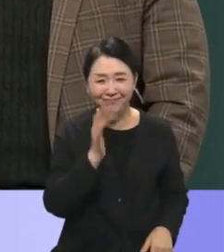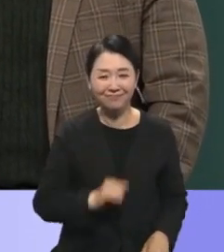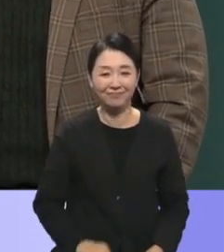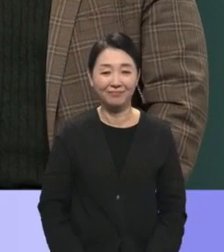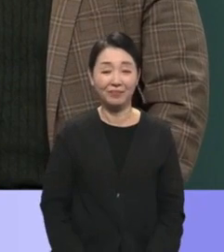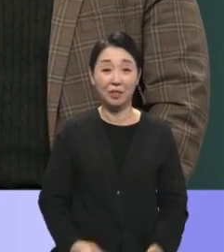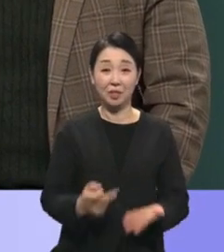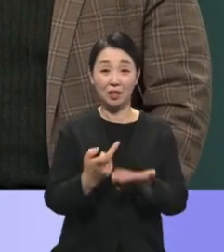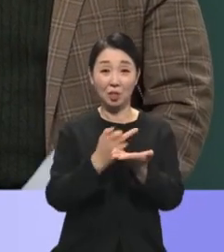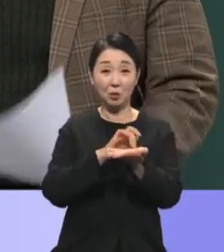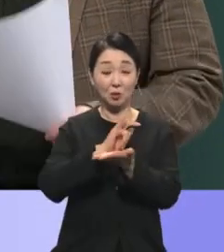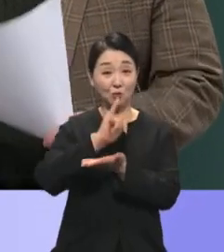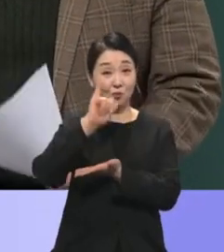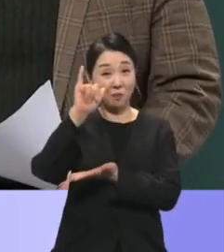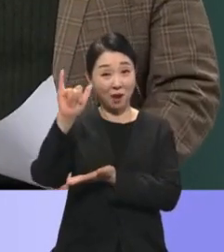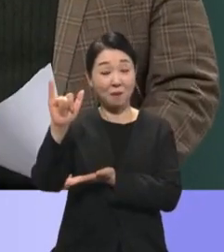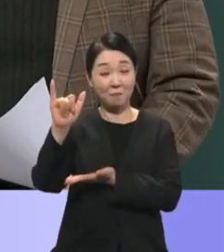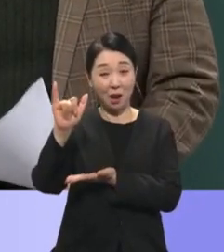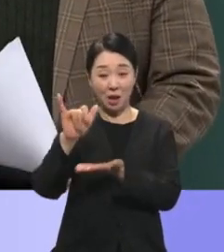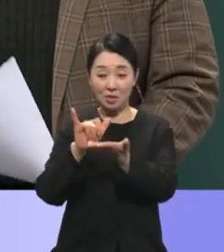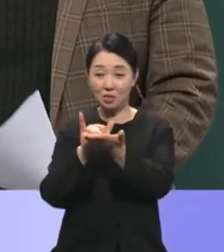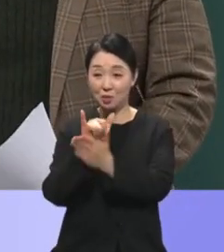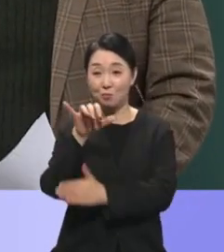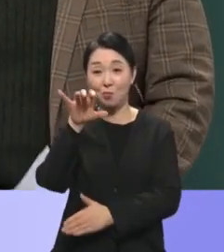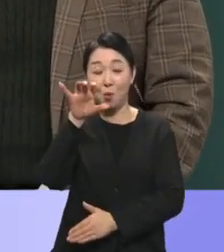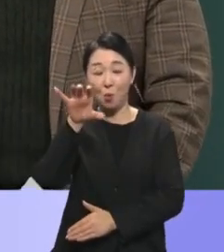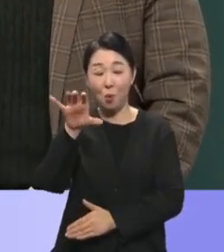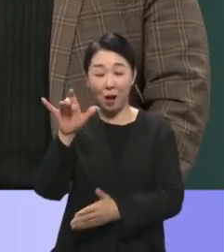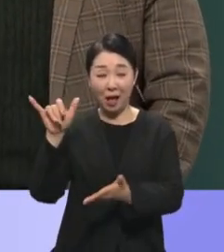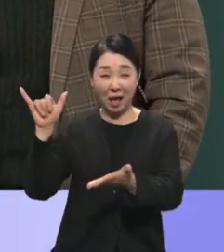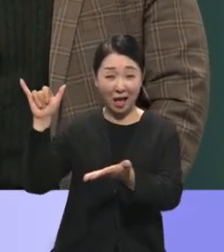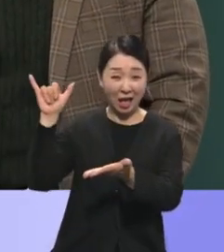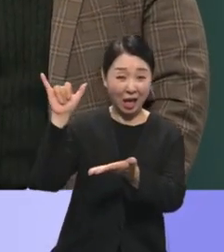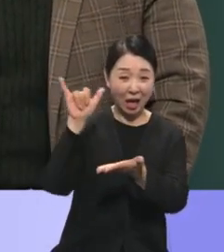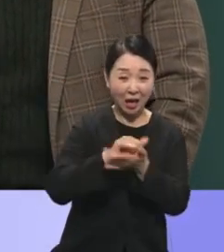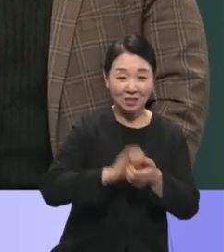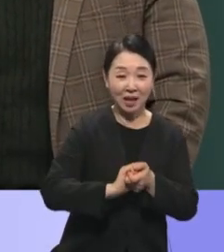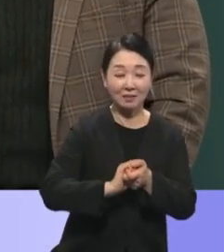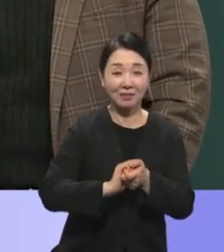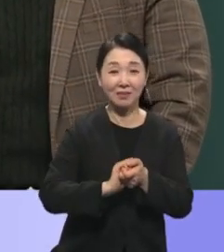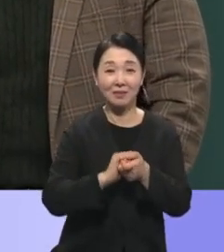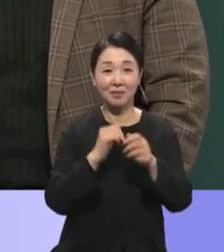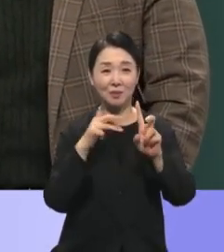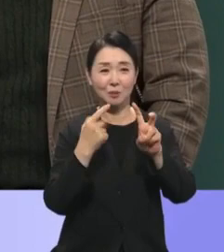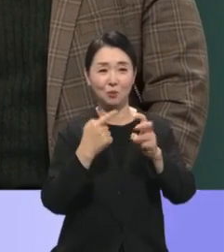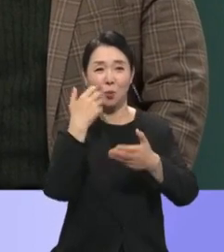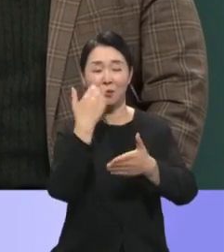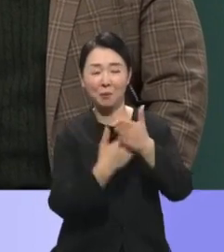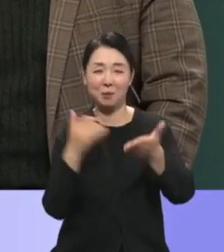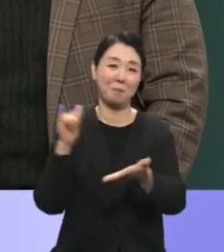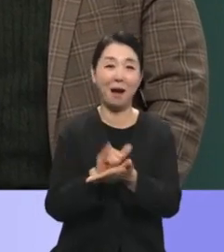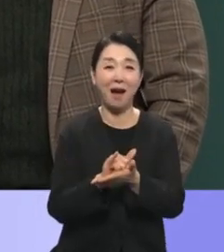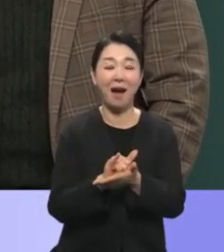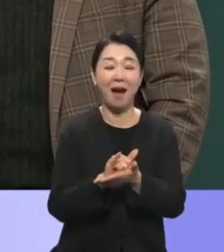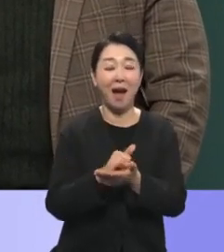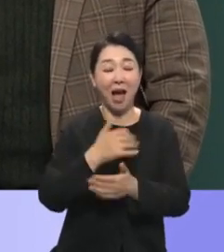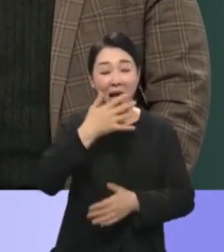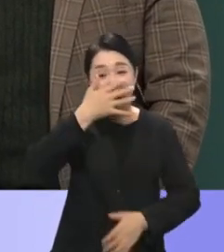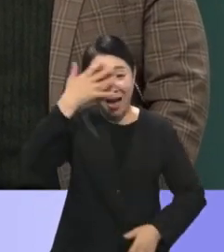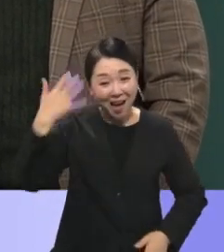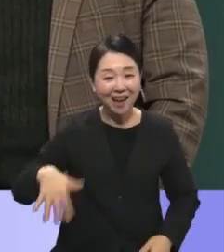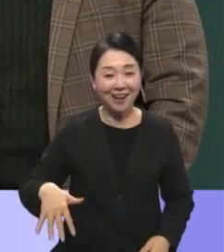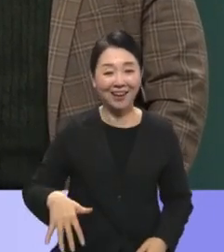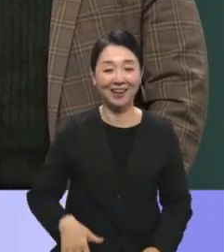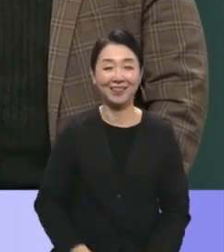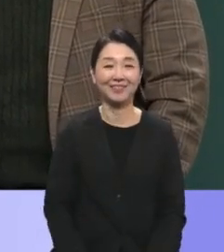제주도에서 출발한 여객기가 김포공항의 이착륙 제한을 20초 남기고 이번에 착륙한 겁니다 슬하게 세이프를